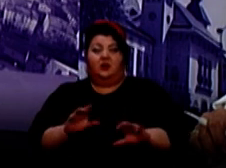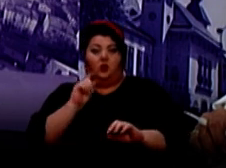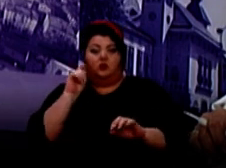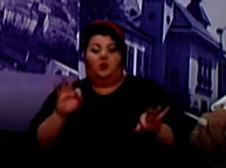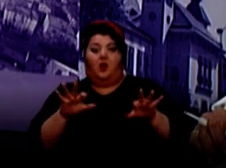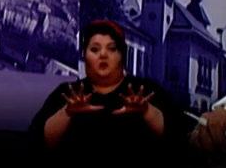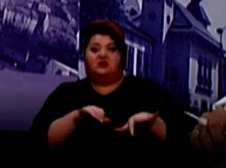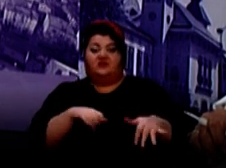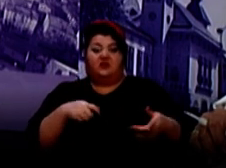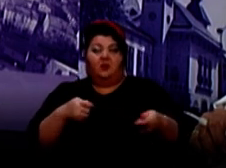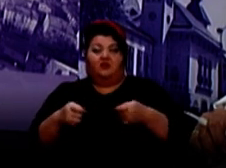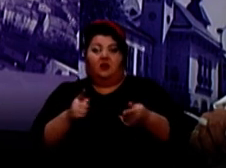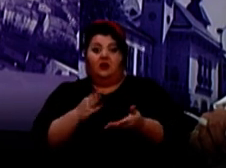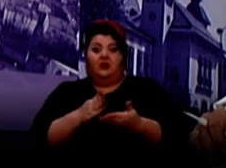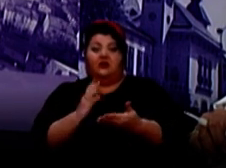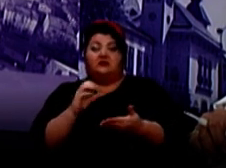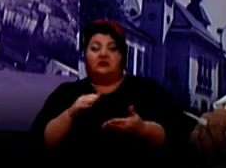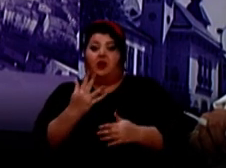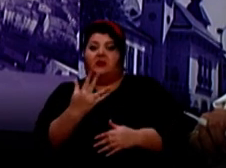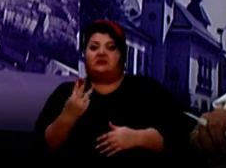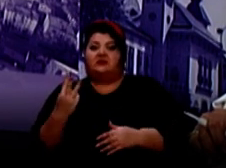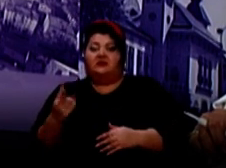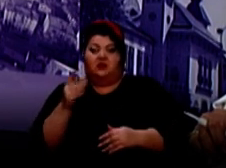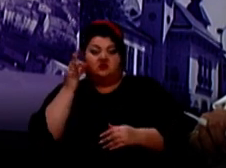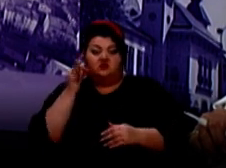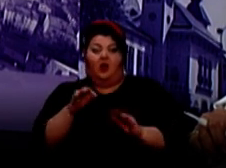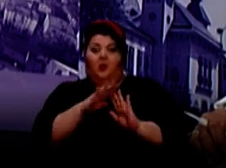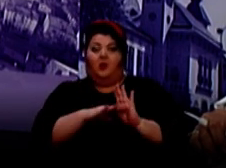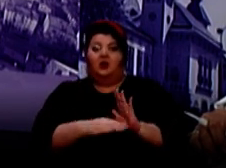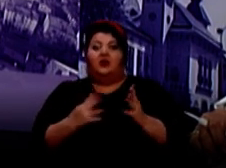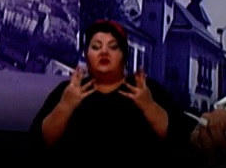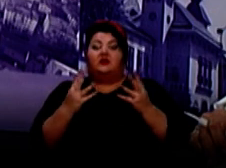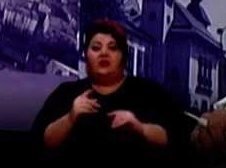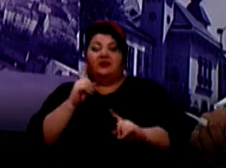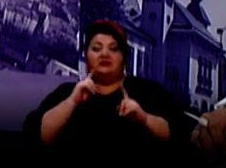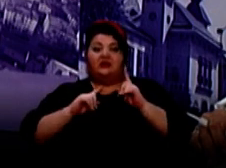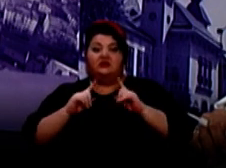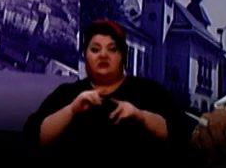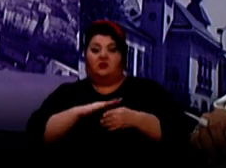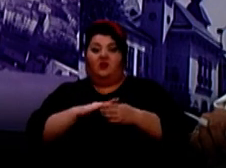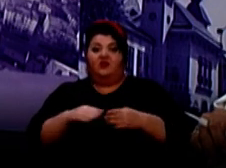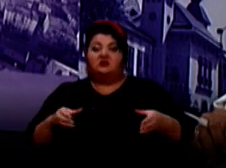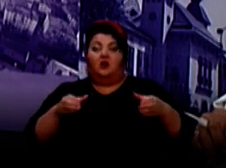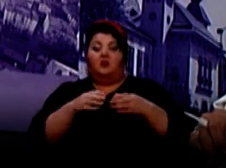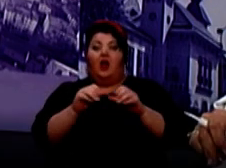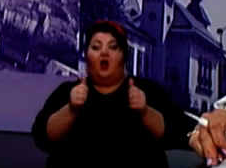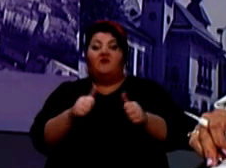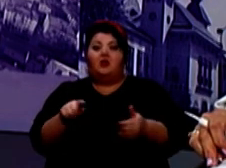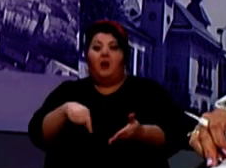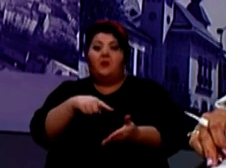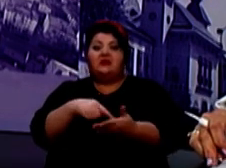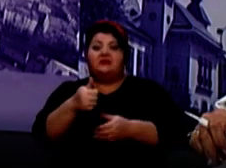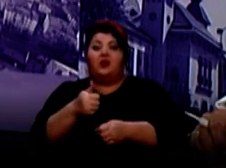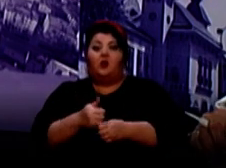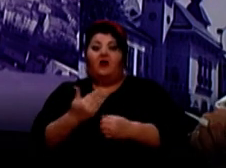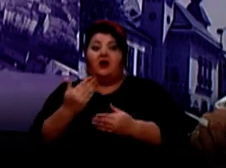якому є стаття 53, в якій чітко сказано, що в порядок денний засідання виконавчого комітету формує міський голова, а